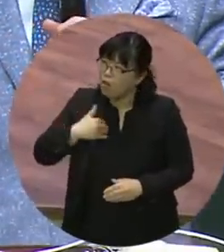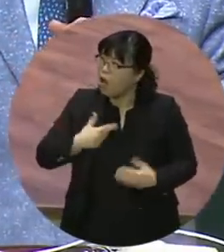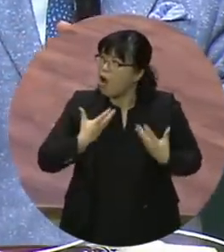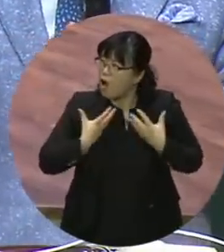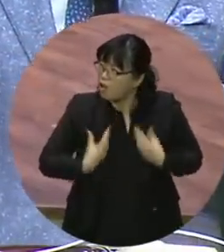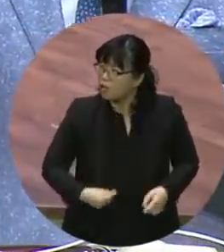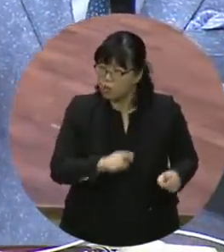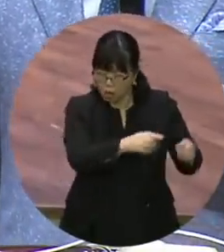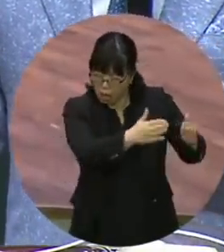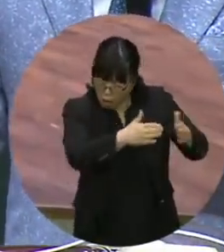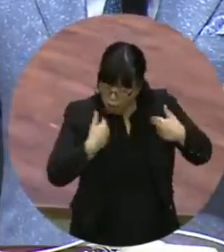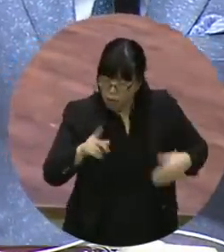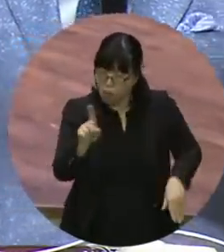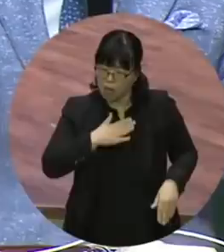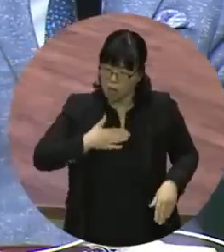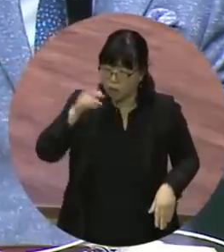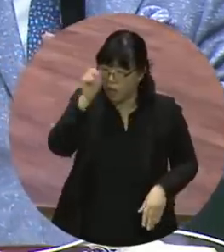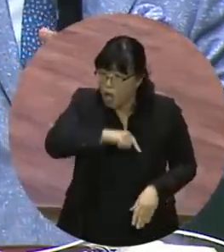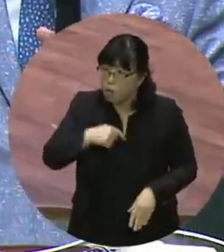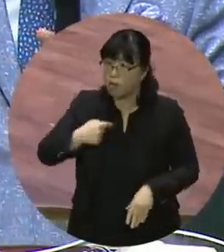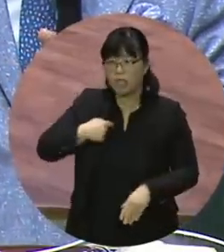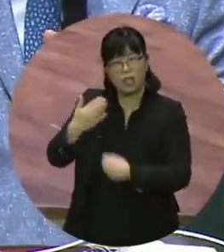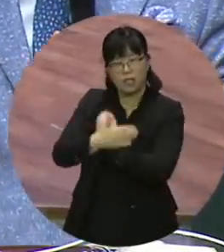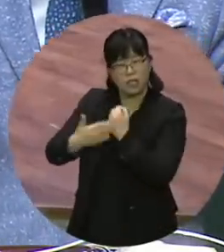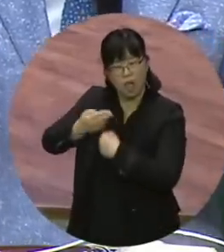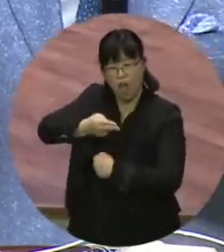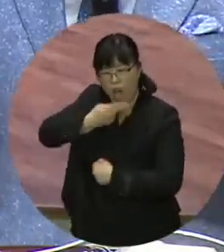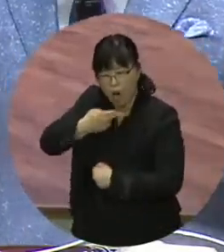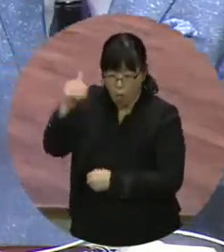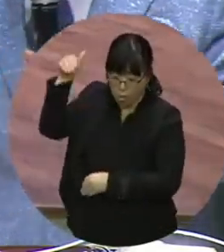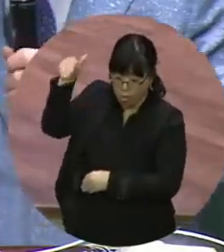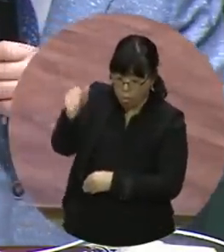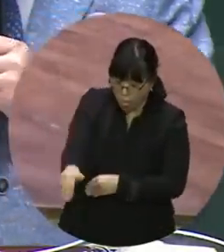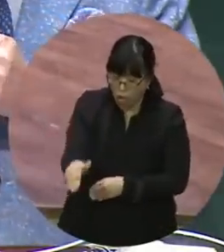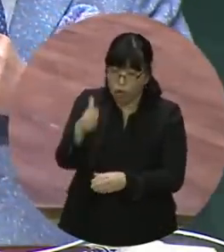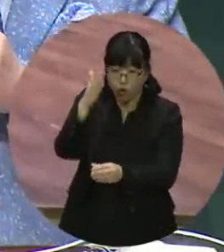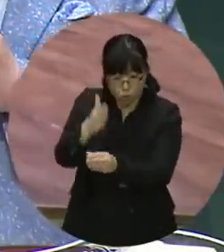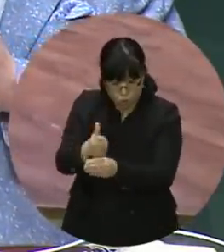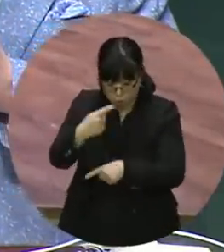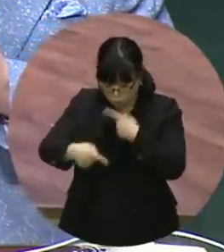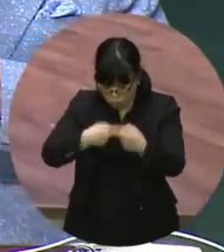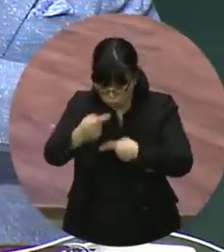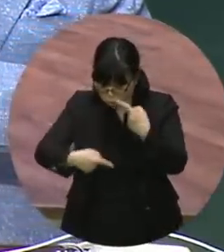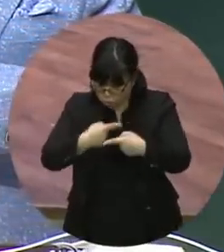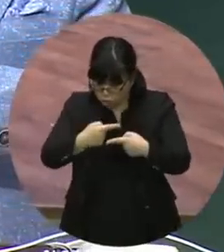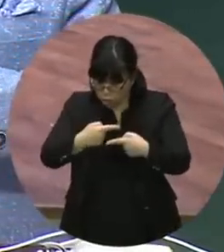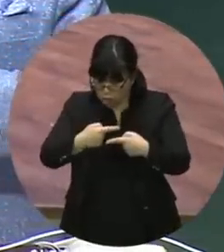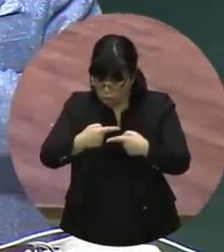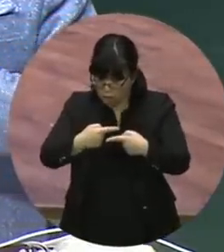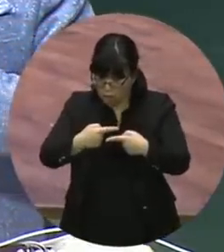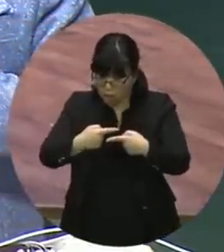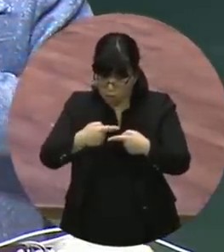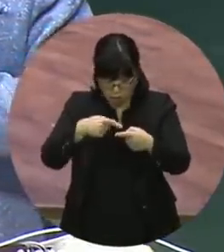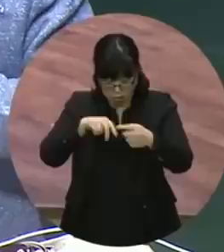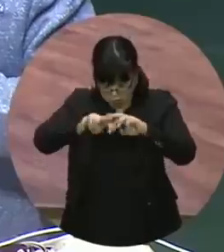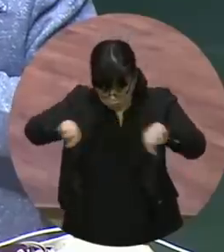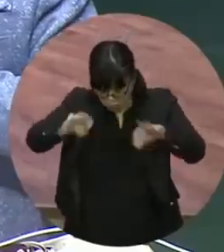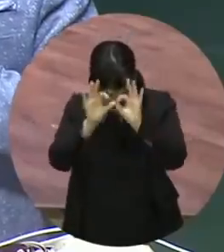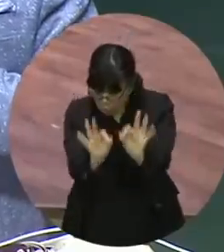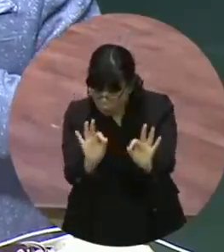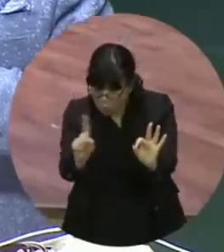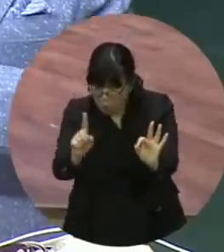돼. 이게 무슨 말이에요? 창세기 3장 15절에 빠진 거예요. 빠질 땐 들키는 거, 들키는